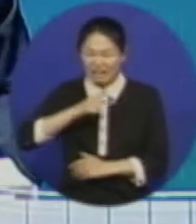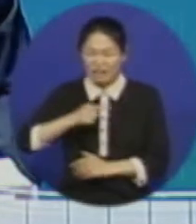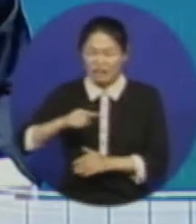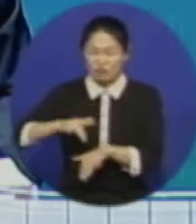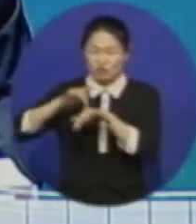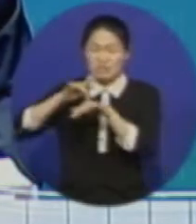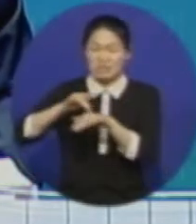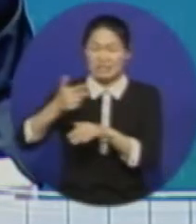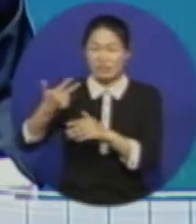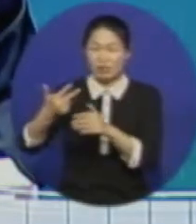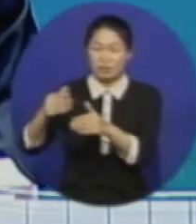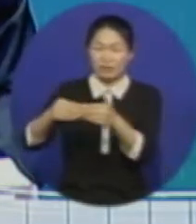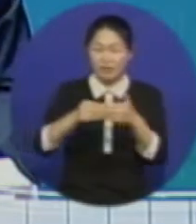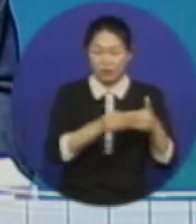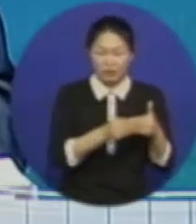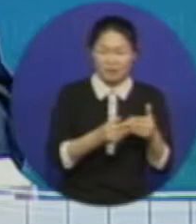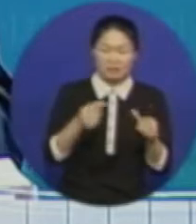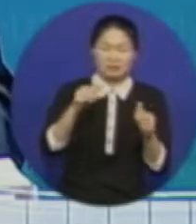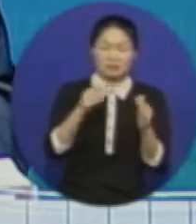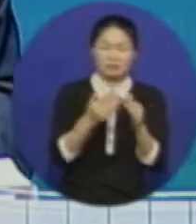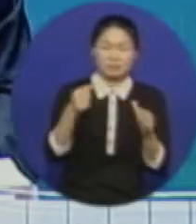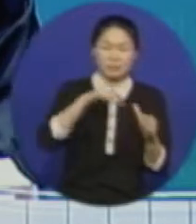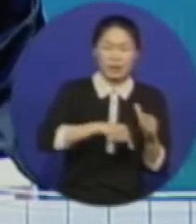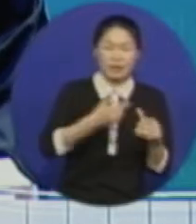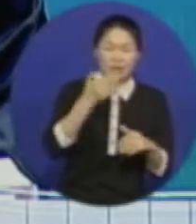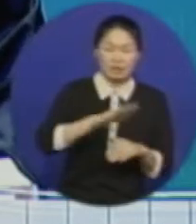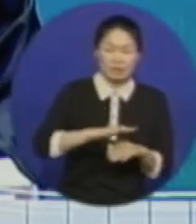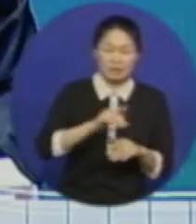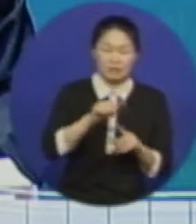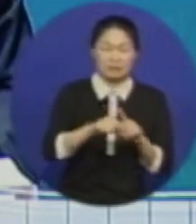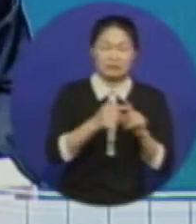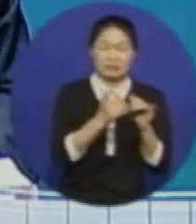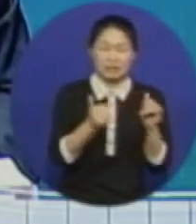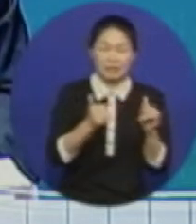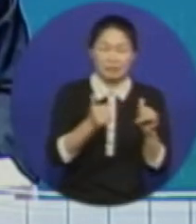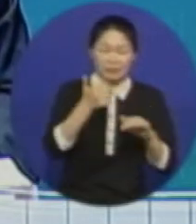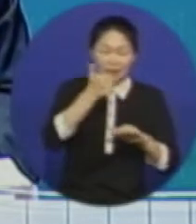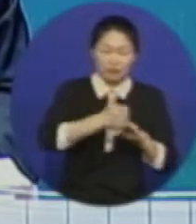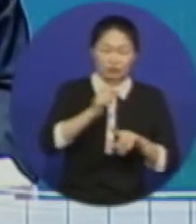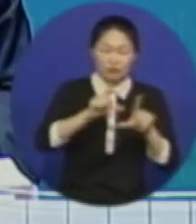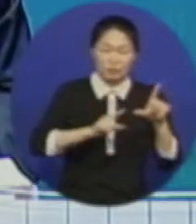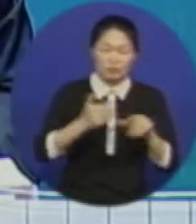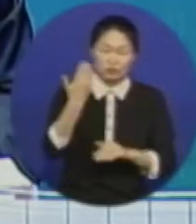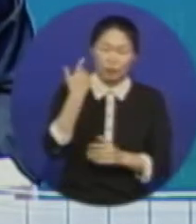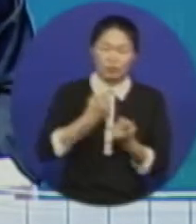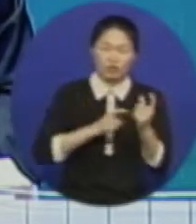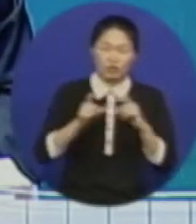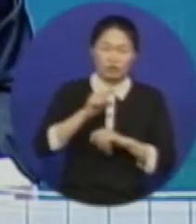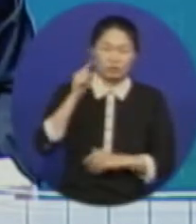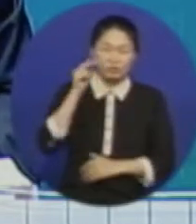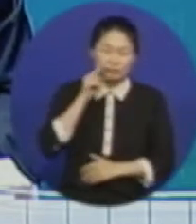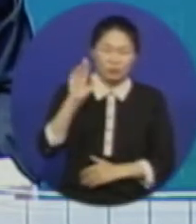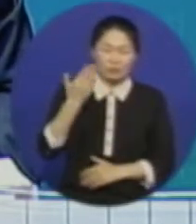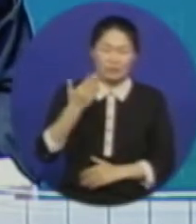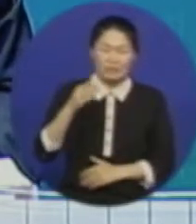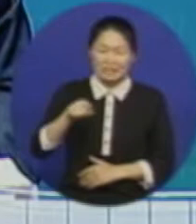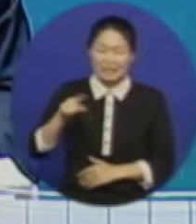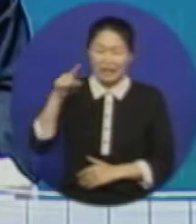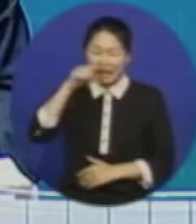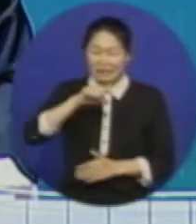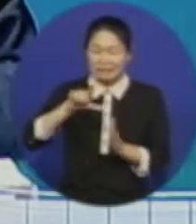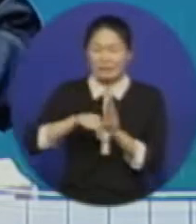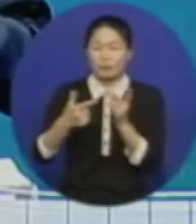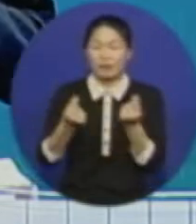들어가서 거한이 그 사람의 나중 형편이 전보다 더욱 심하게 되느니라 이 악한 세대가 또한 이렇게 되리라